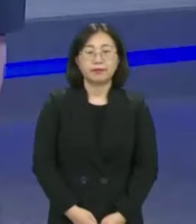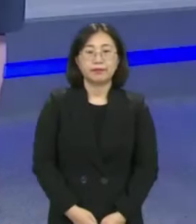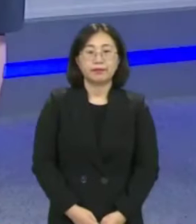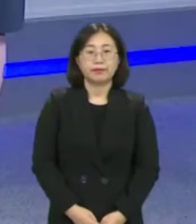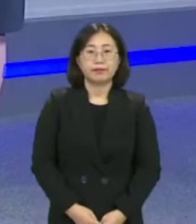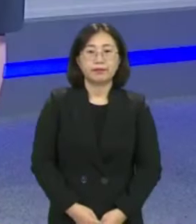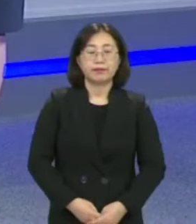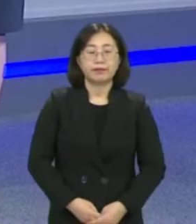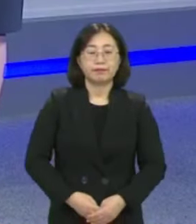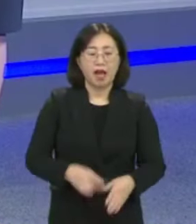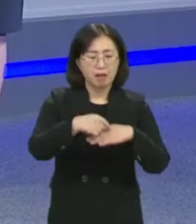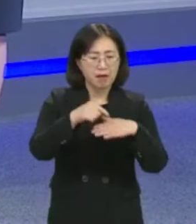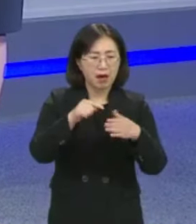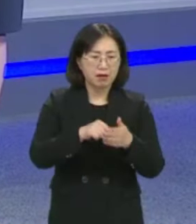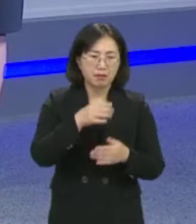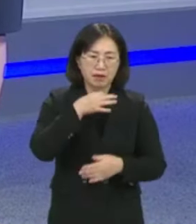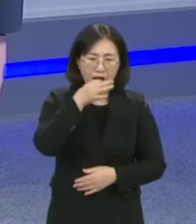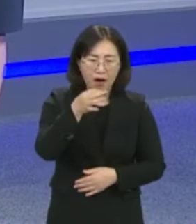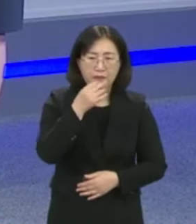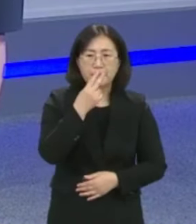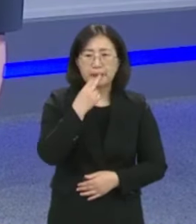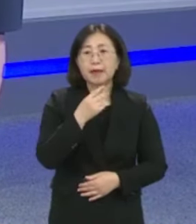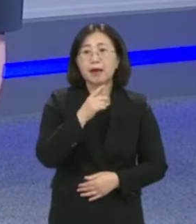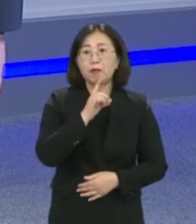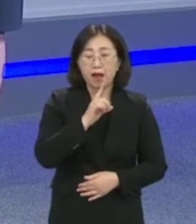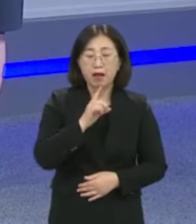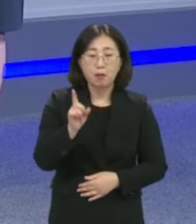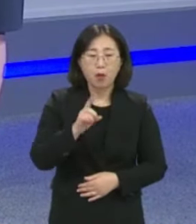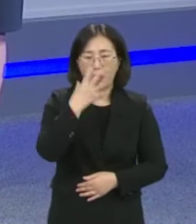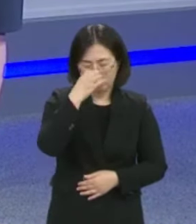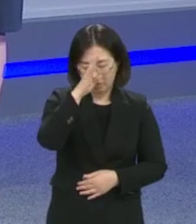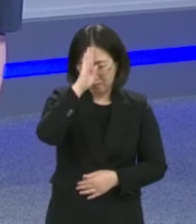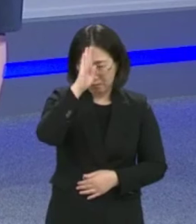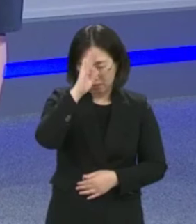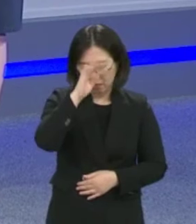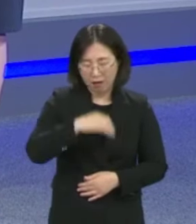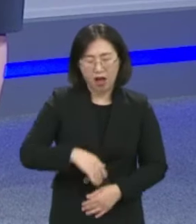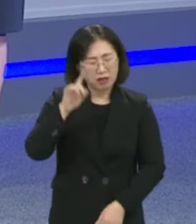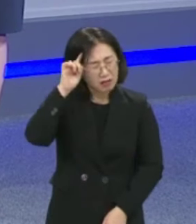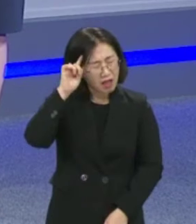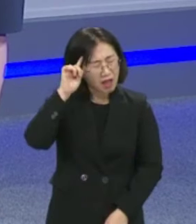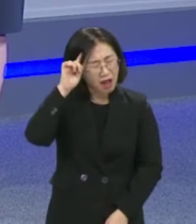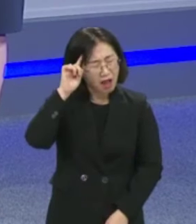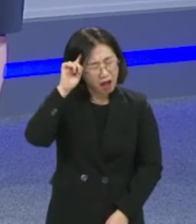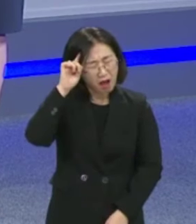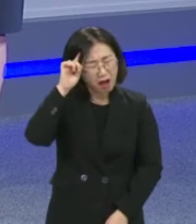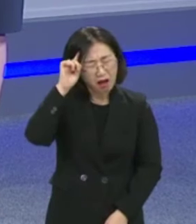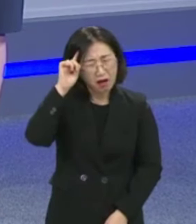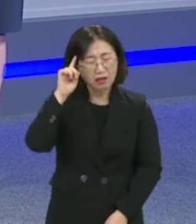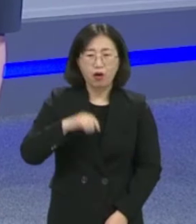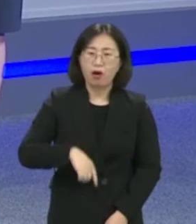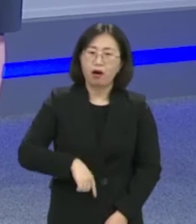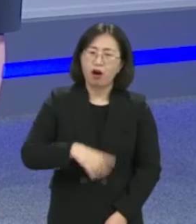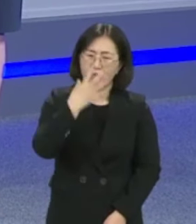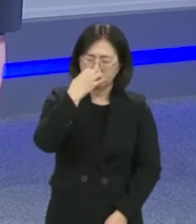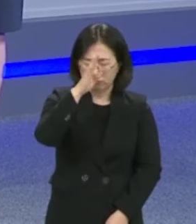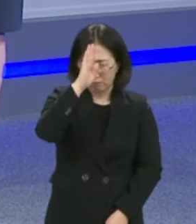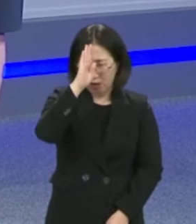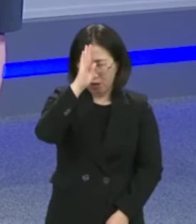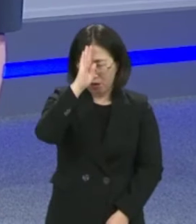됩니다 마음의 감기로 불리는 우울증 스트레스에 시달리는 현대인이 누구나 한 번쯤 겪게